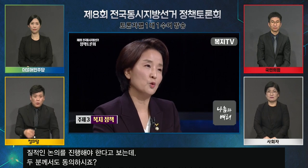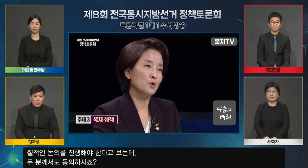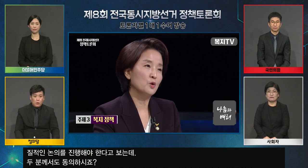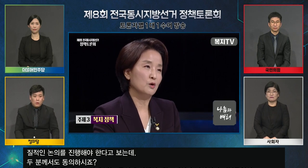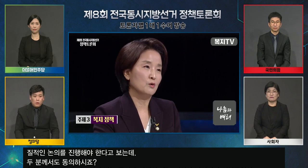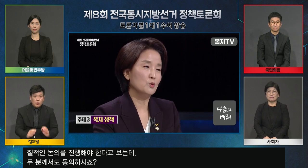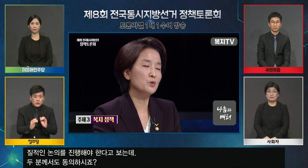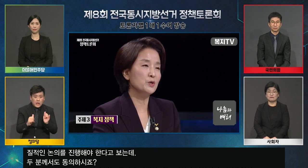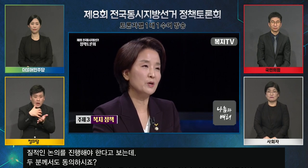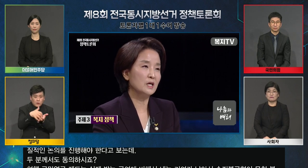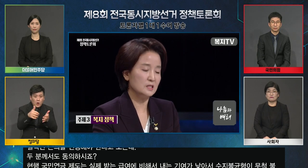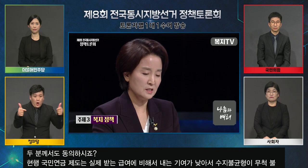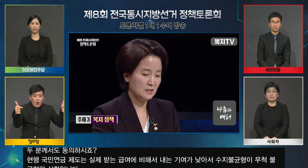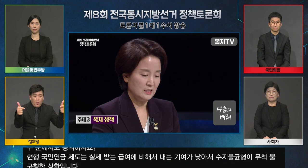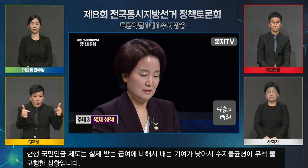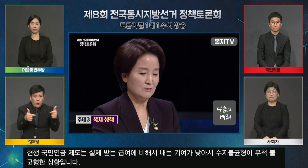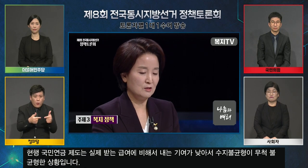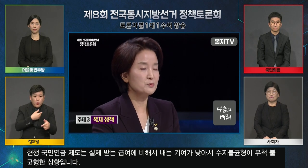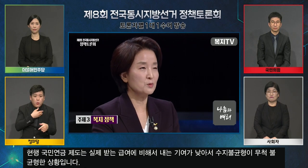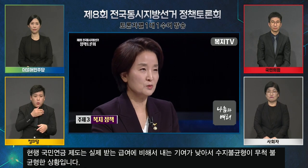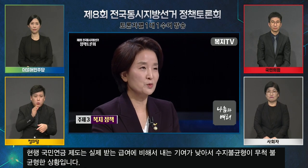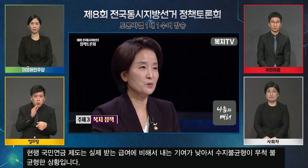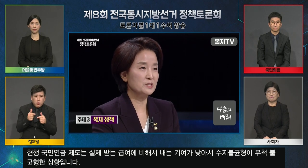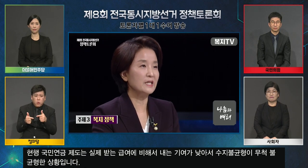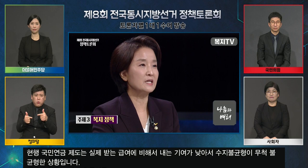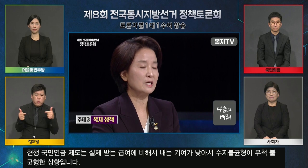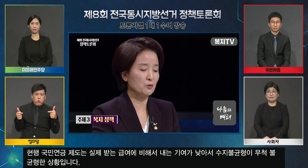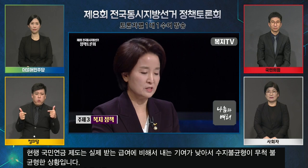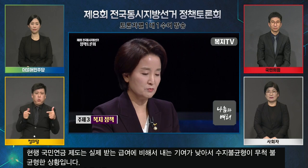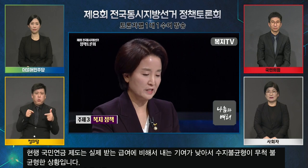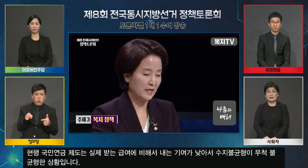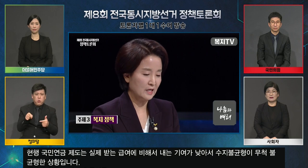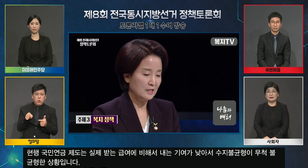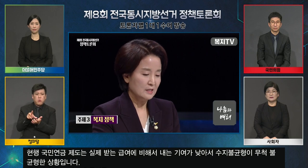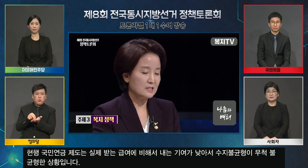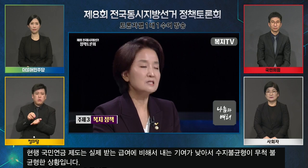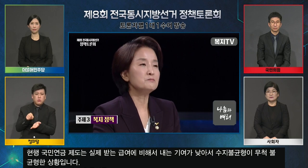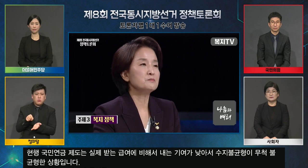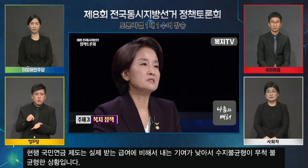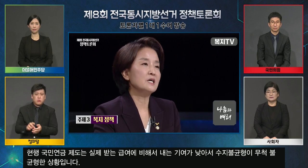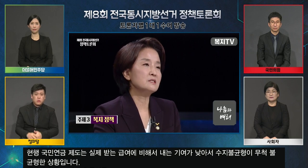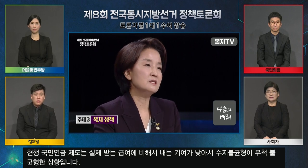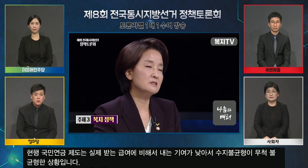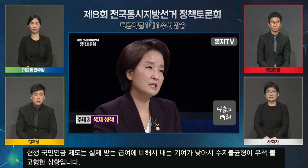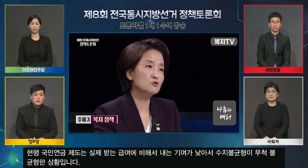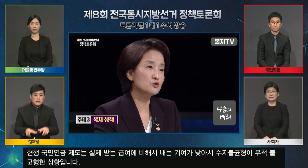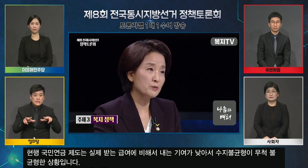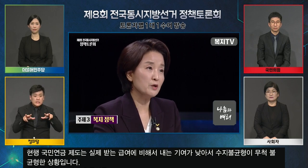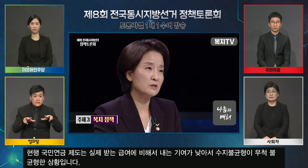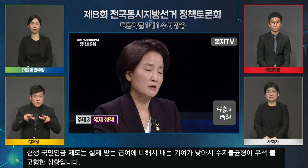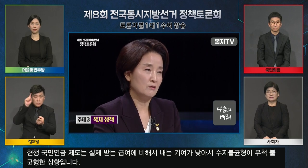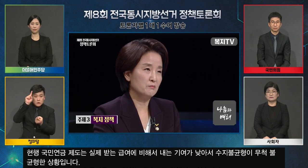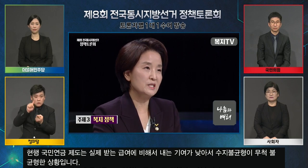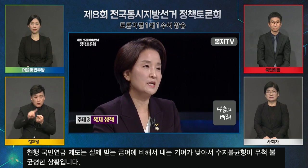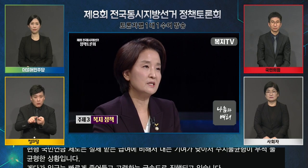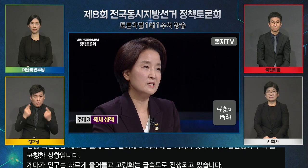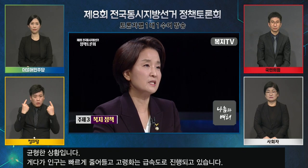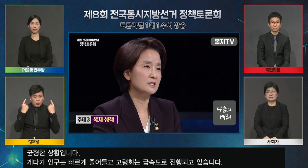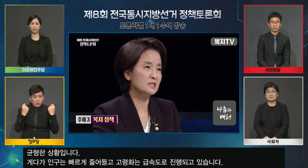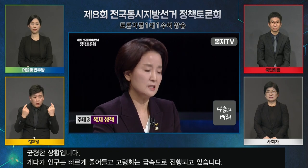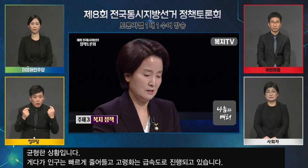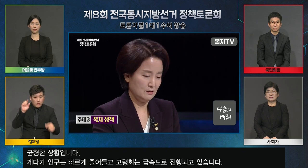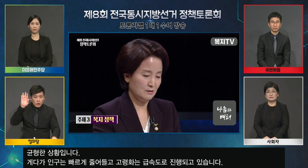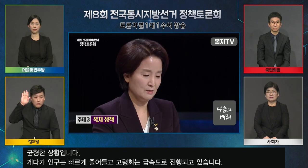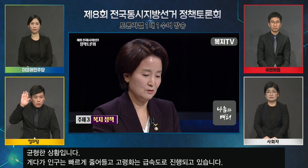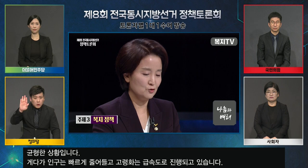줄어들고 고령화는 급속도로 진행되고 있습니다. 지금 상태를 그대로 두면 미래의